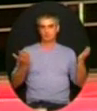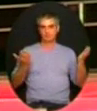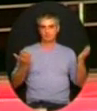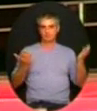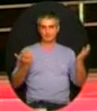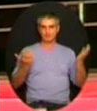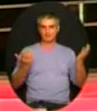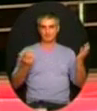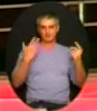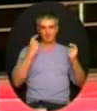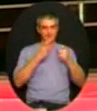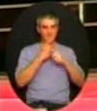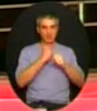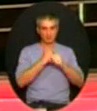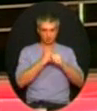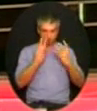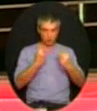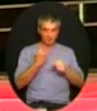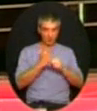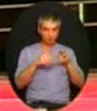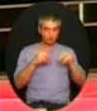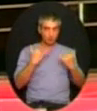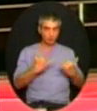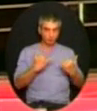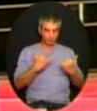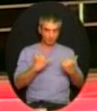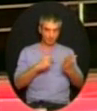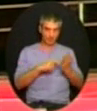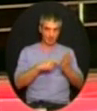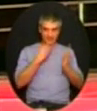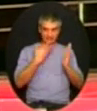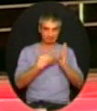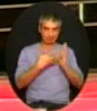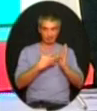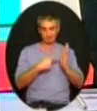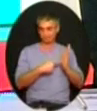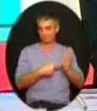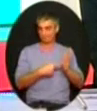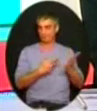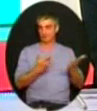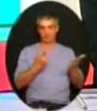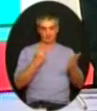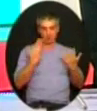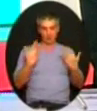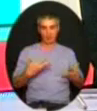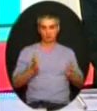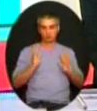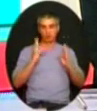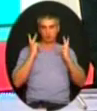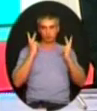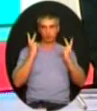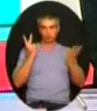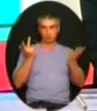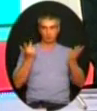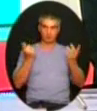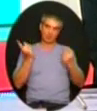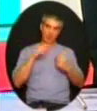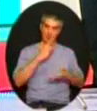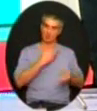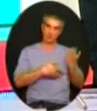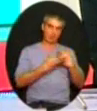אחרת, למפלגת העבודה טוב ללכת לבחירות עכשיו, נוכח הסקרים שמלמדים על חלשות מאוד משמעותית לעומת